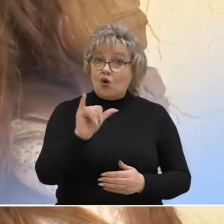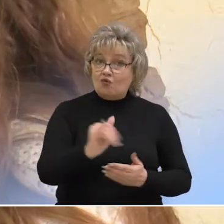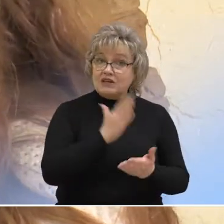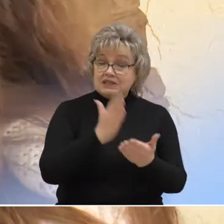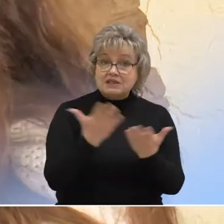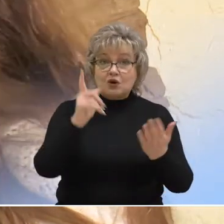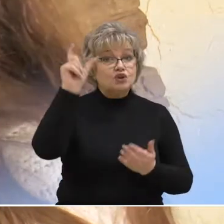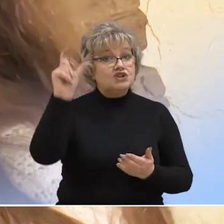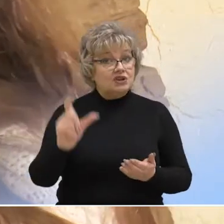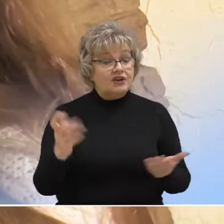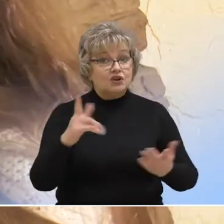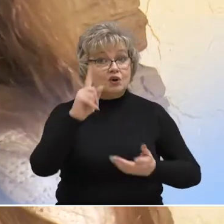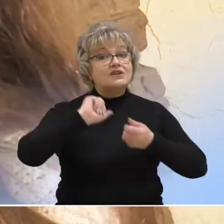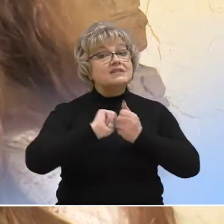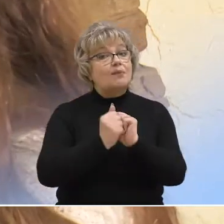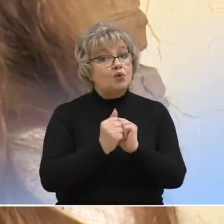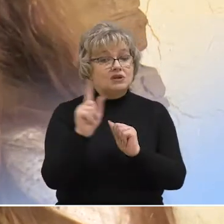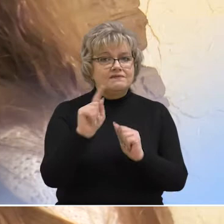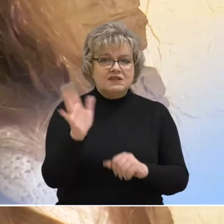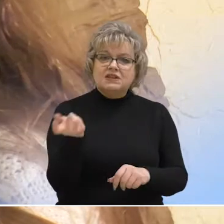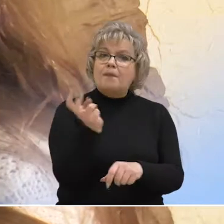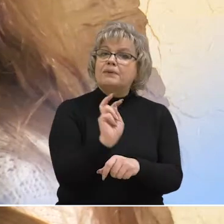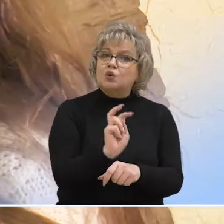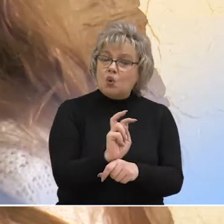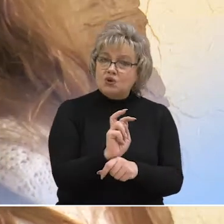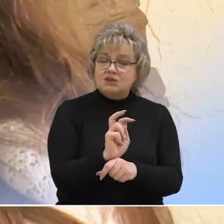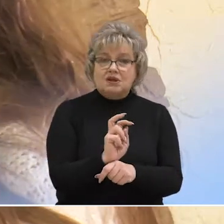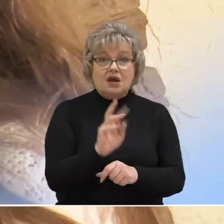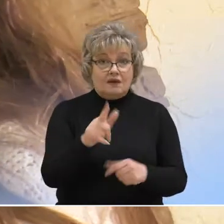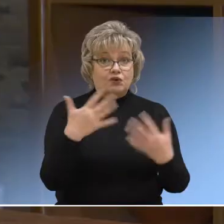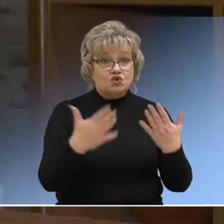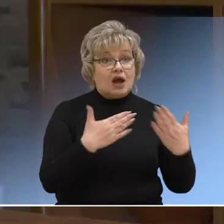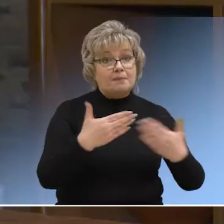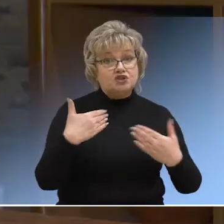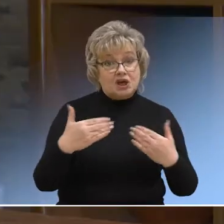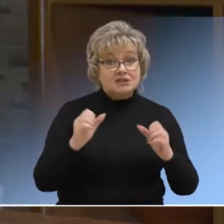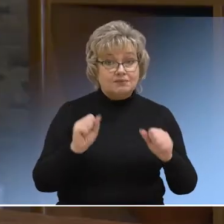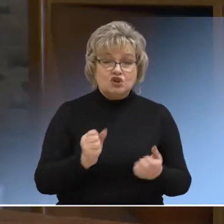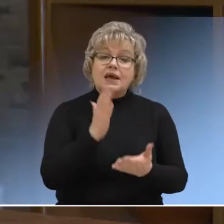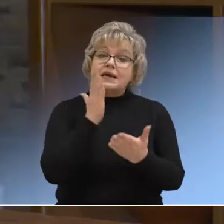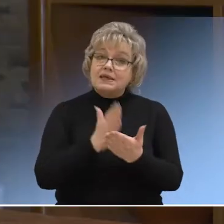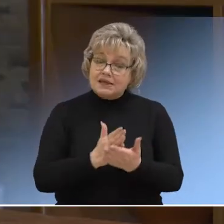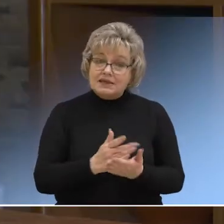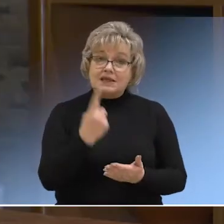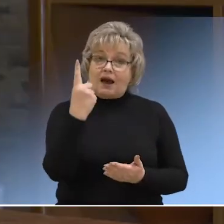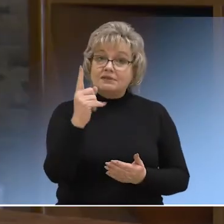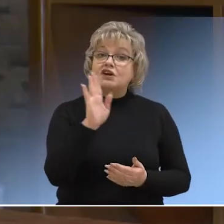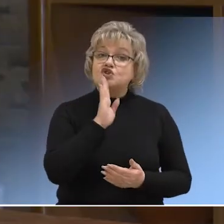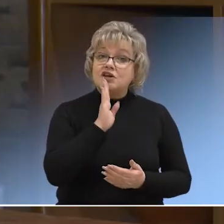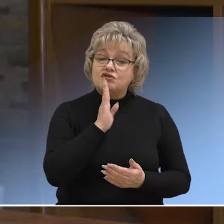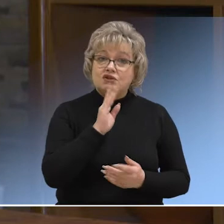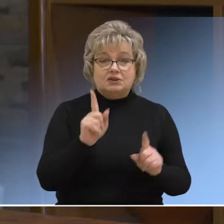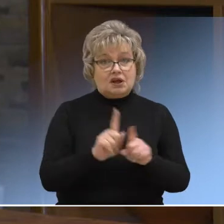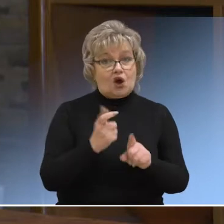есть какой-то человек, ну, вот, которого вы запомнили, он всегда приходит, и как-то вы уже там общаться, может быть? Есть одна, да, женщина, она